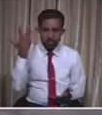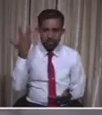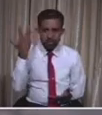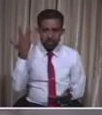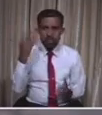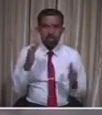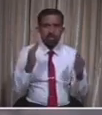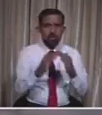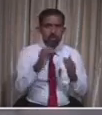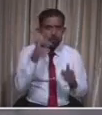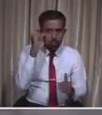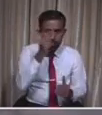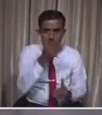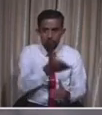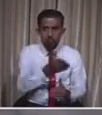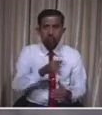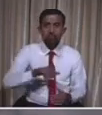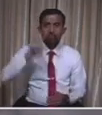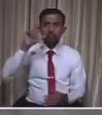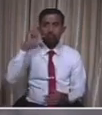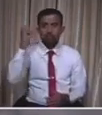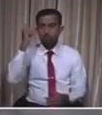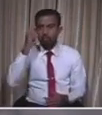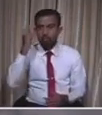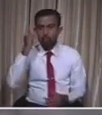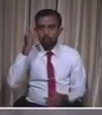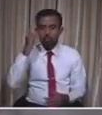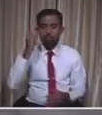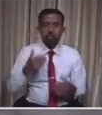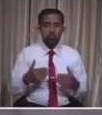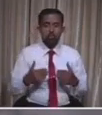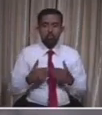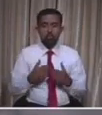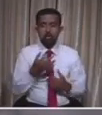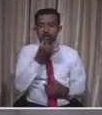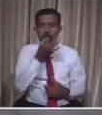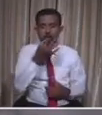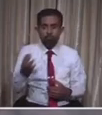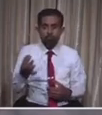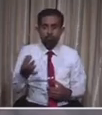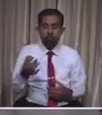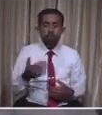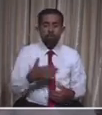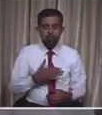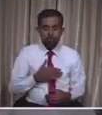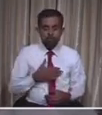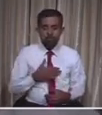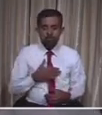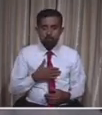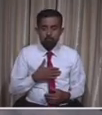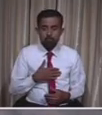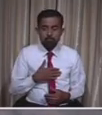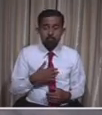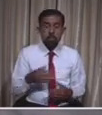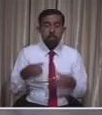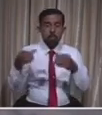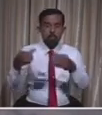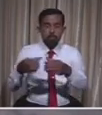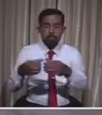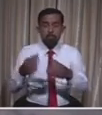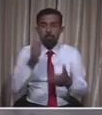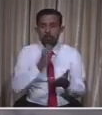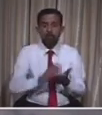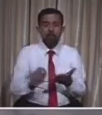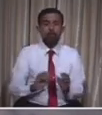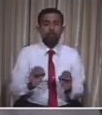හරි ගෙදරක හොයනවාද එහෙම නැත්නම් විදේශ රටක හොයනවාද? තාම ඒ පිළිබඳව මගේ ෆැමිලිල්ලට මගෙන්වත් ඒ අදාළ පාර්ශ්වයක් අට උත්තරයක්